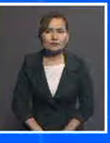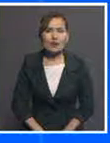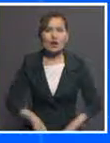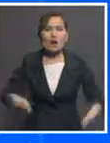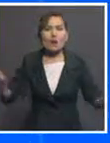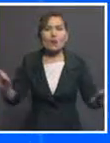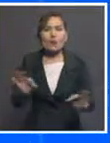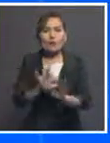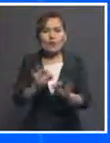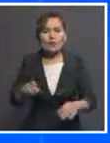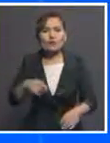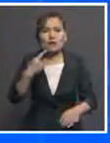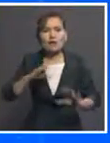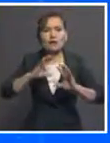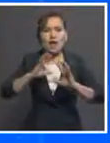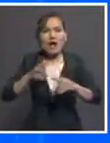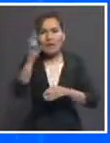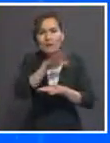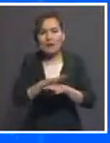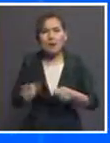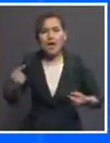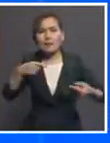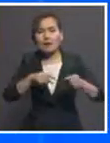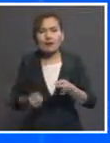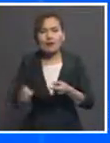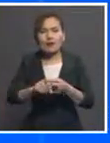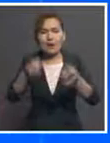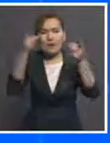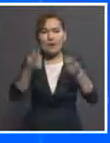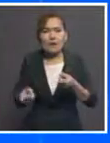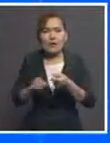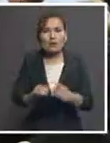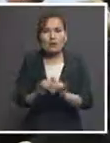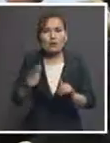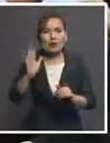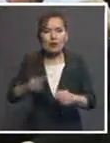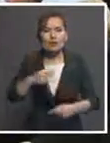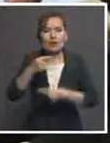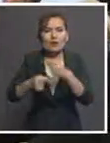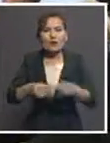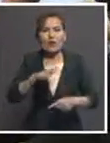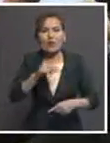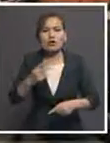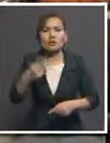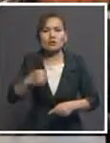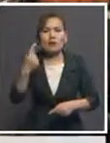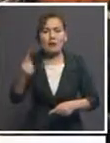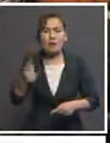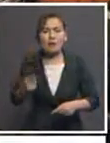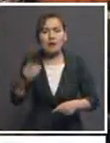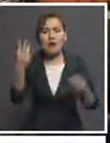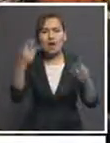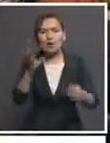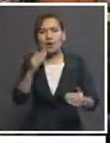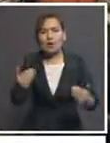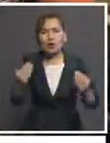Музыка тілі әлем елдерін бір-бірімен жақындастырып, мәдени байланысты арттырады. Бұл туралы дәстүрлі Наурыз 21 заманауи музыка фестивалінде